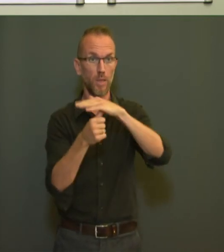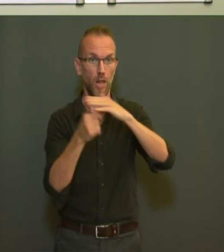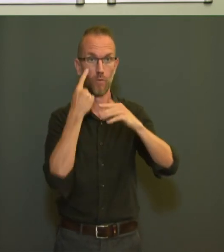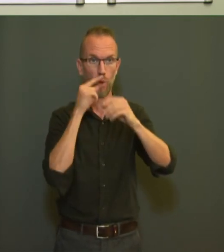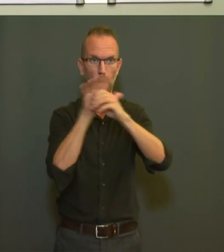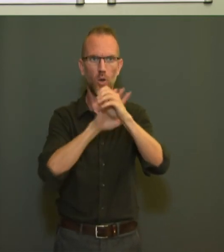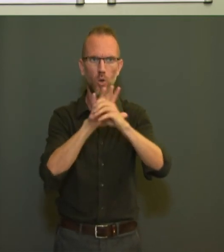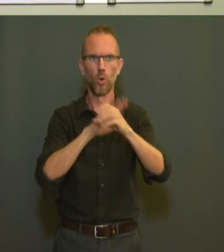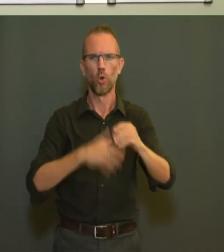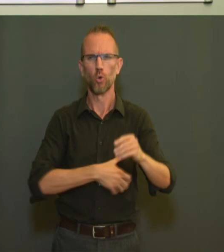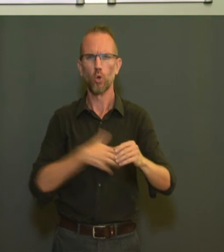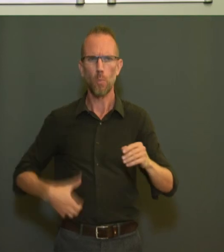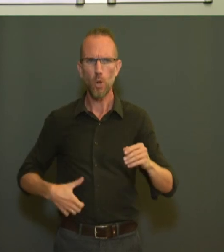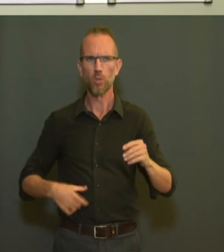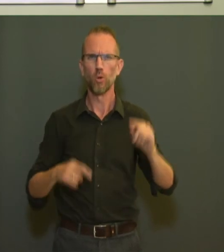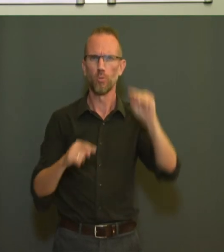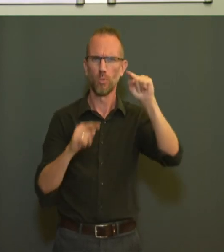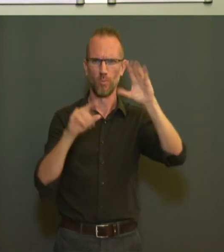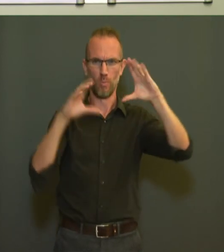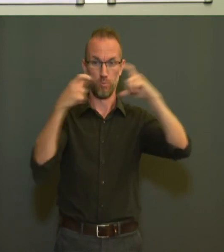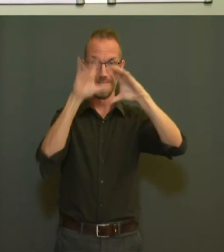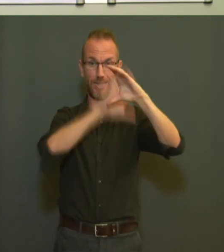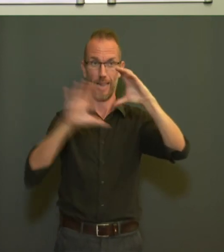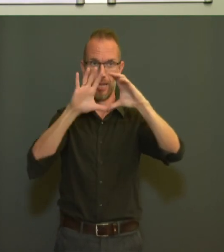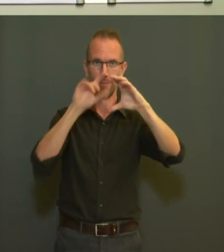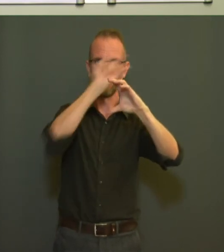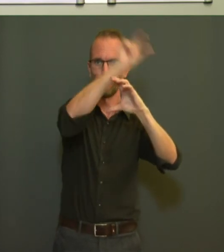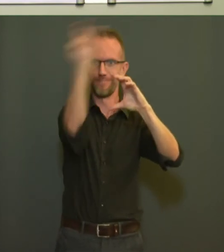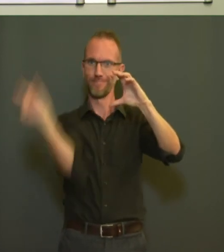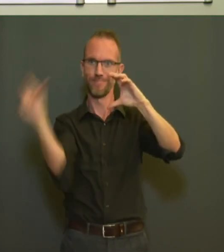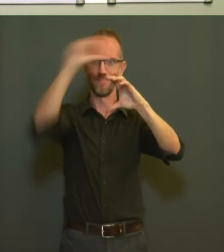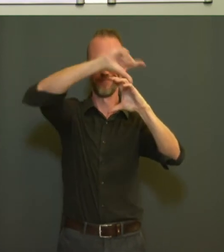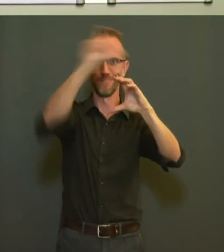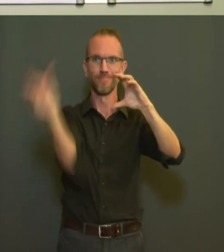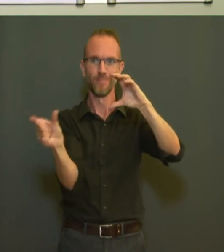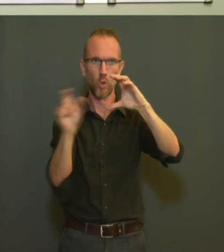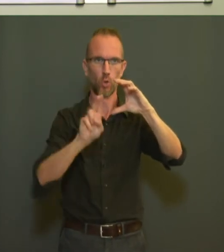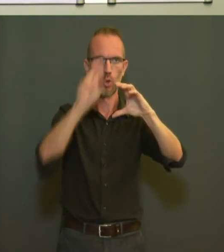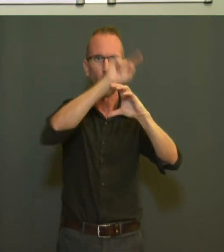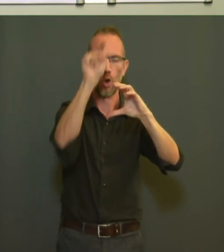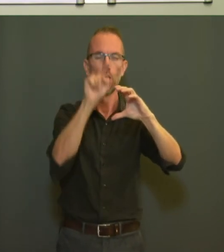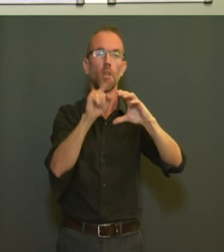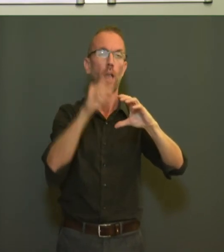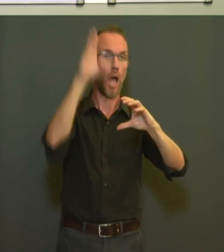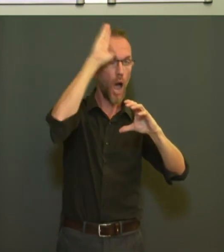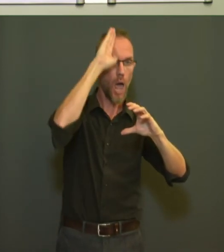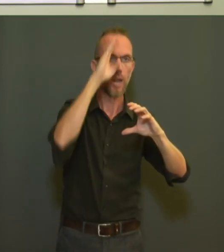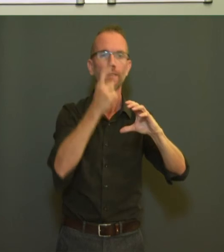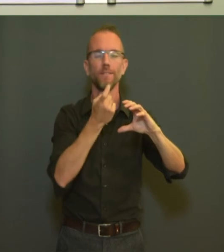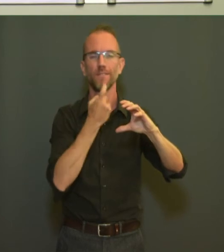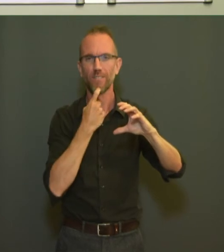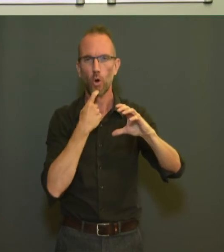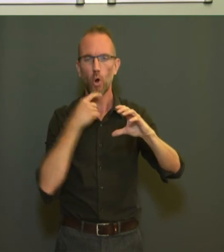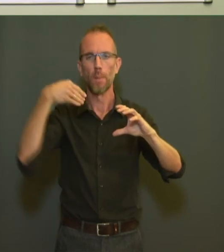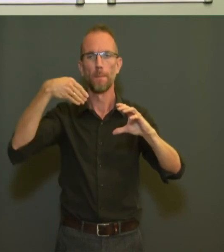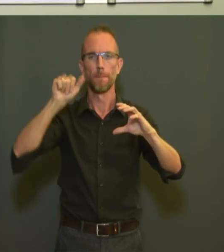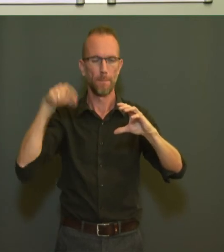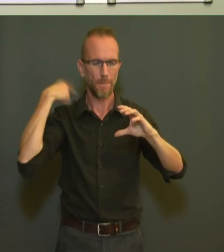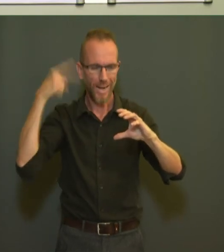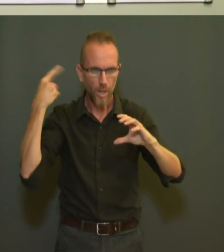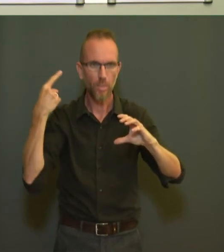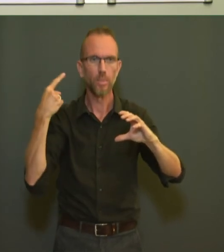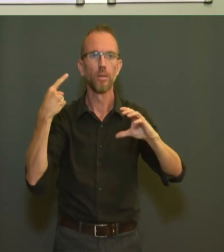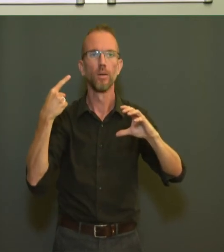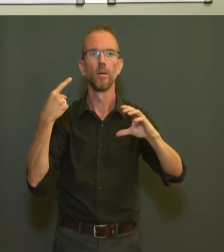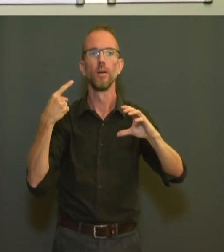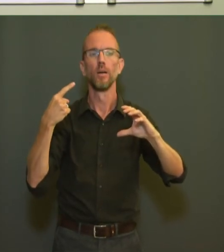trouvent au nord, c'est-à-dire l'arrondissement de Halle-Vilvoorde, de Malines et de Vilvoorde,